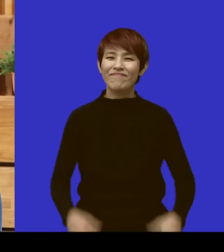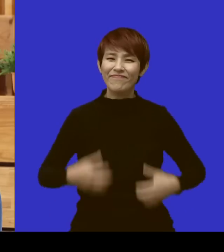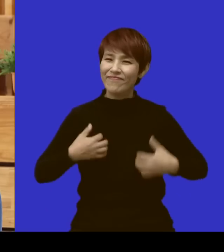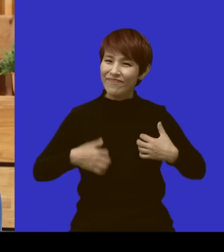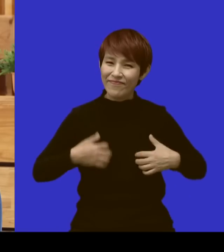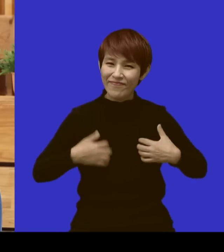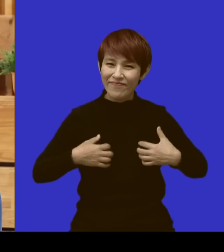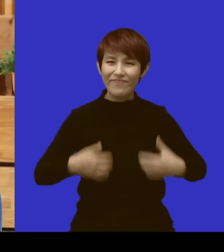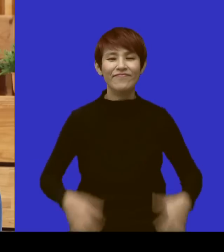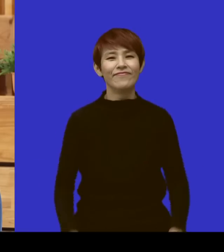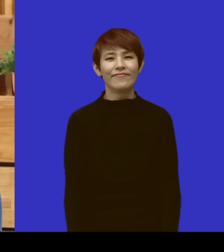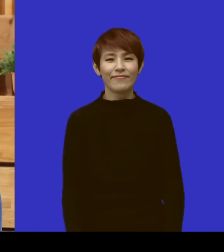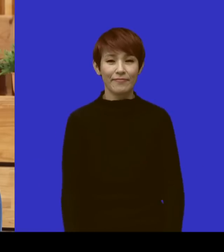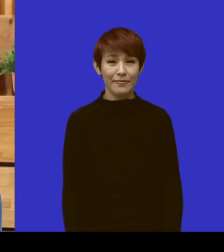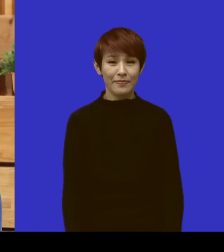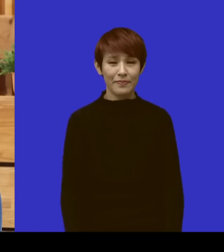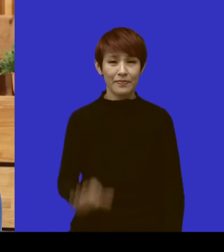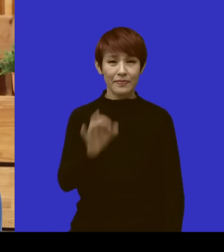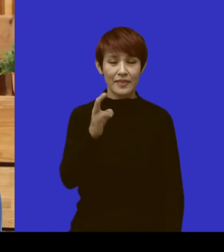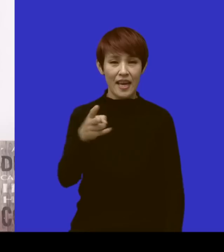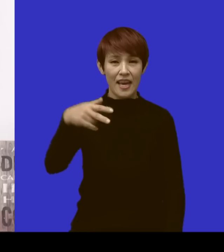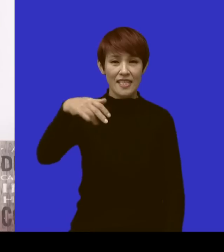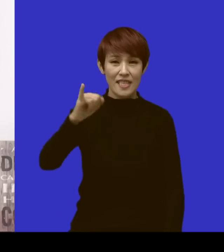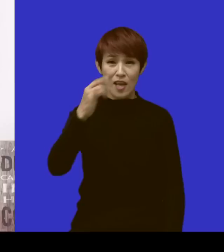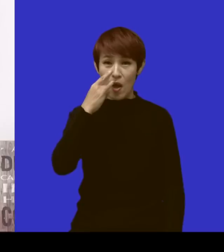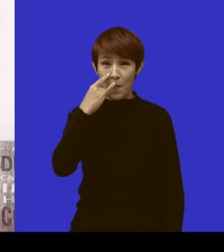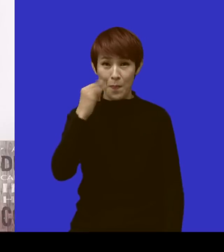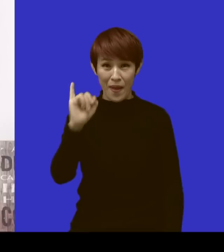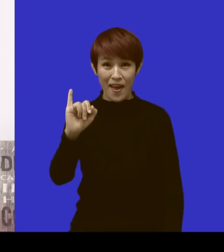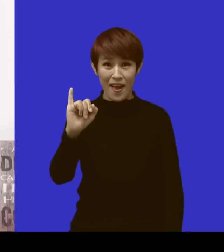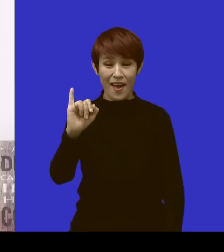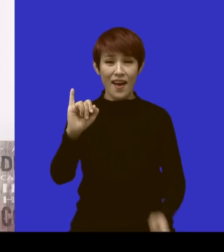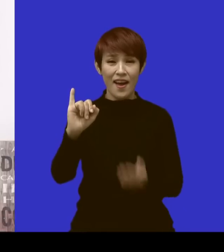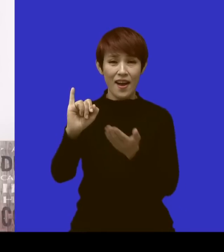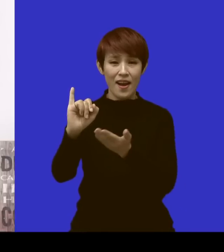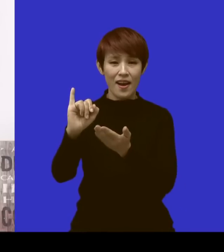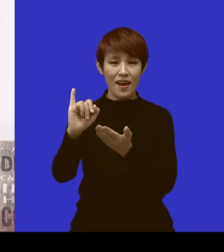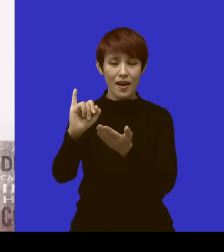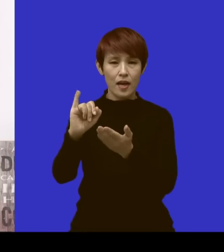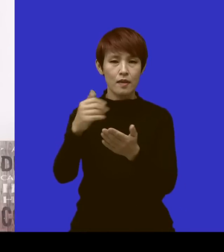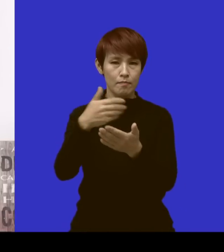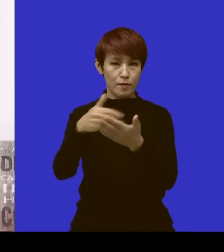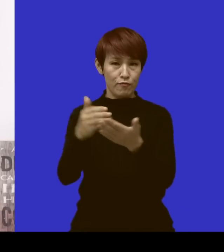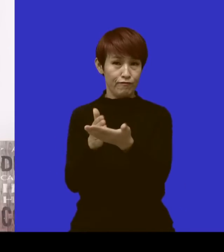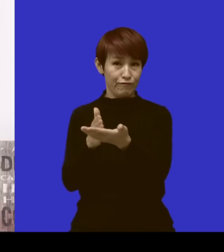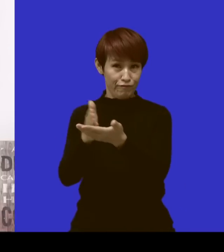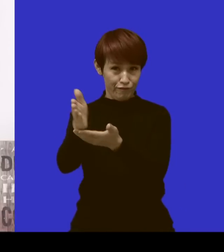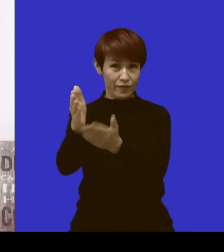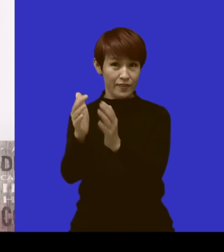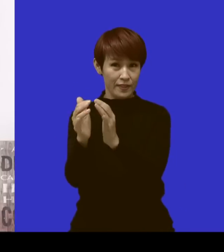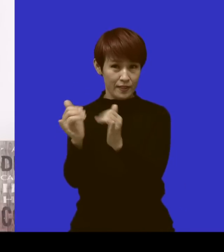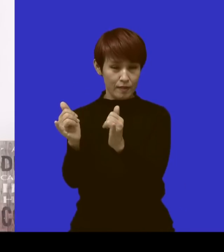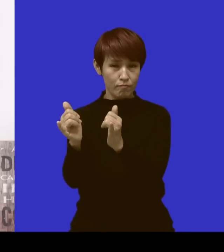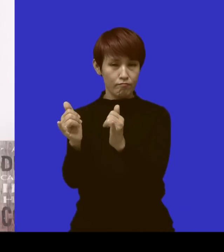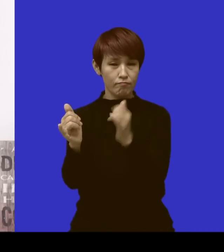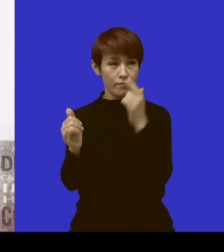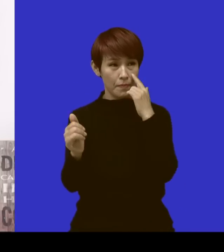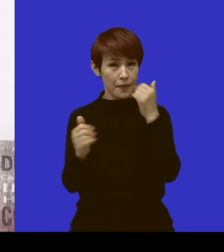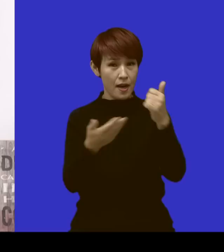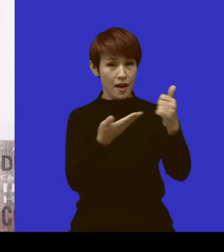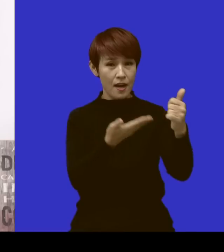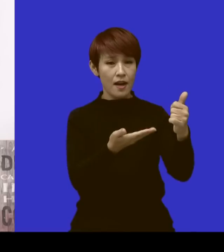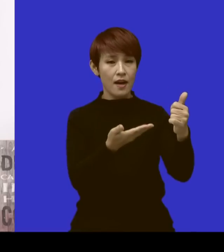반갑습니다. 반갑습니다. 네, 반갑습니다. 예지 엄마라고 소개했는데 네. 예지 엄마는 네. 지금 이제 미술 네. 작가시고 네. 우리 예지 아빠